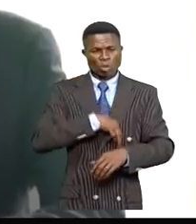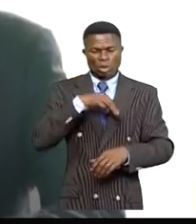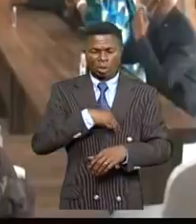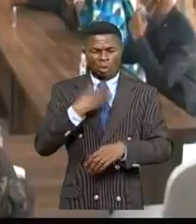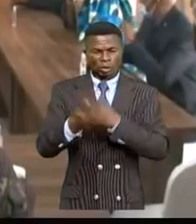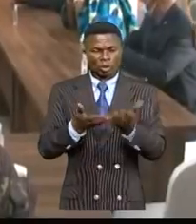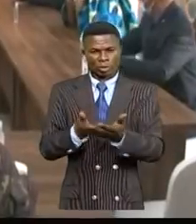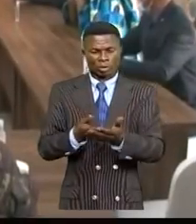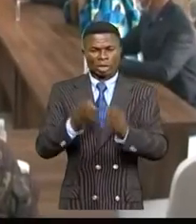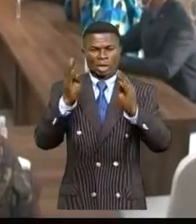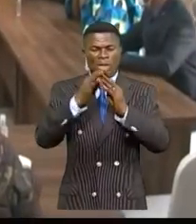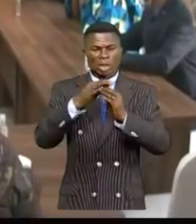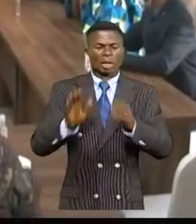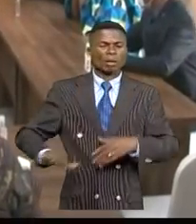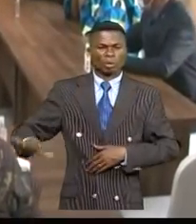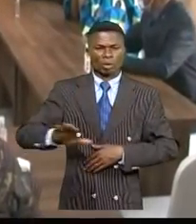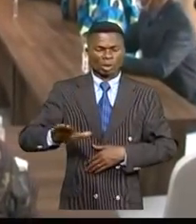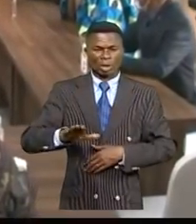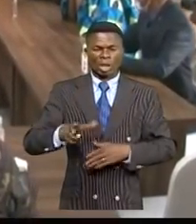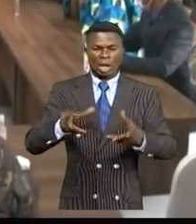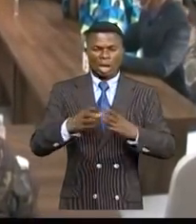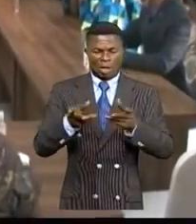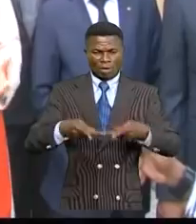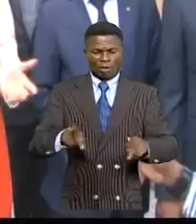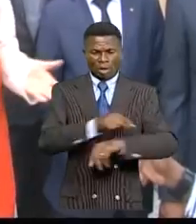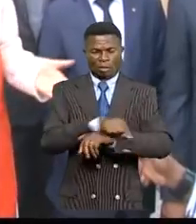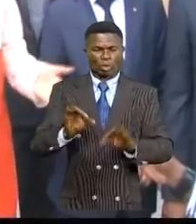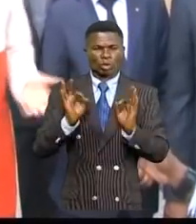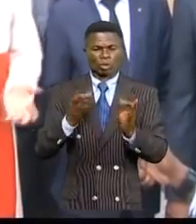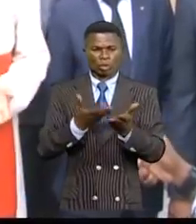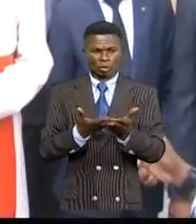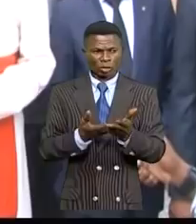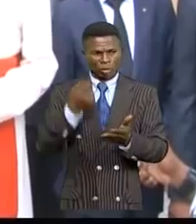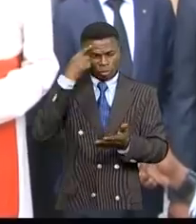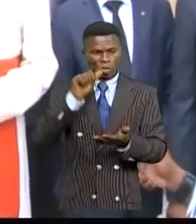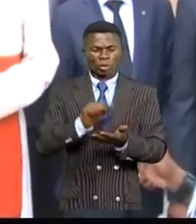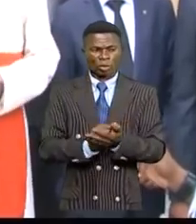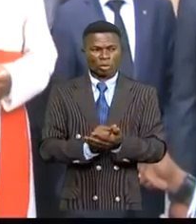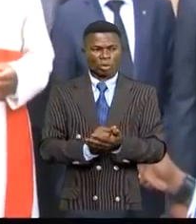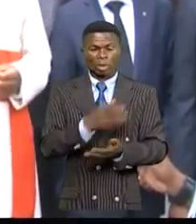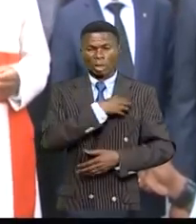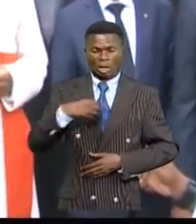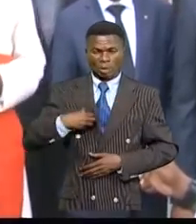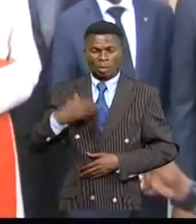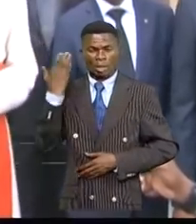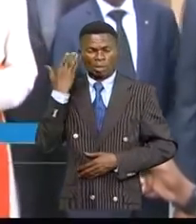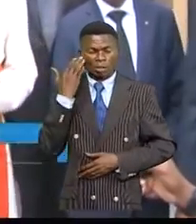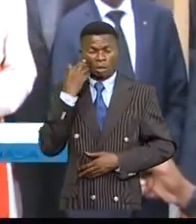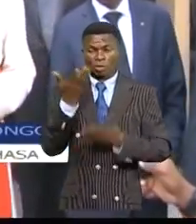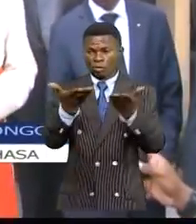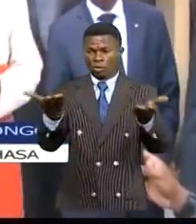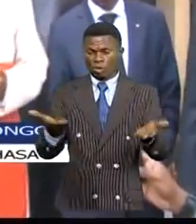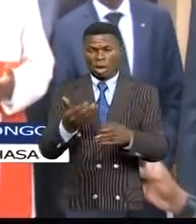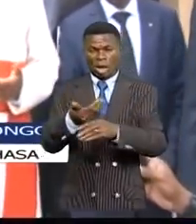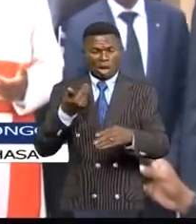dévolues à l'Assemblée nationale sous la conduite du nouveau bureau. Tous ces hommes et ces femmes que vous voyez là, avant